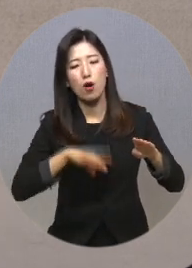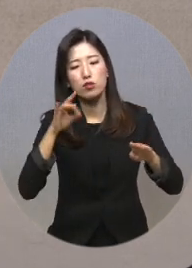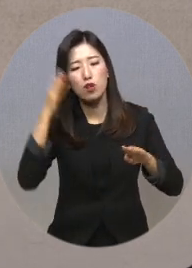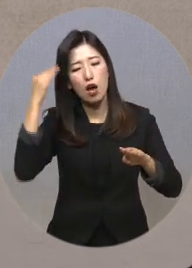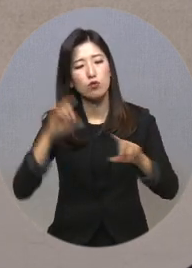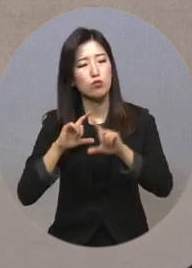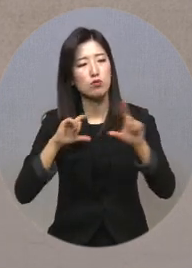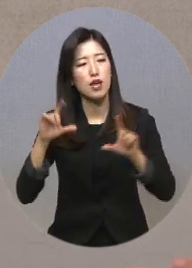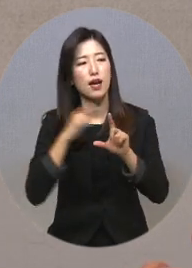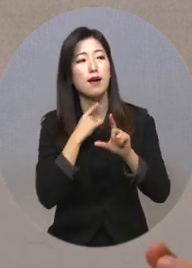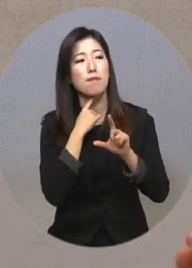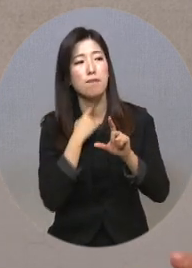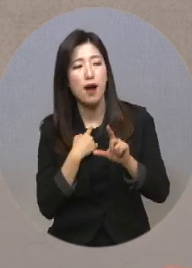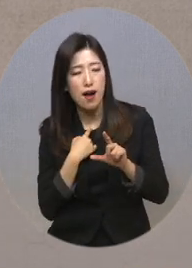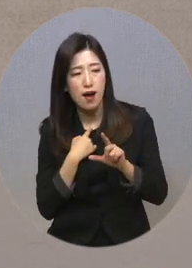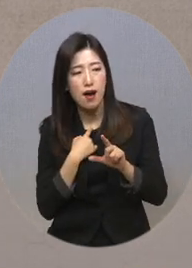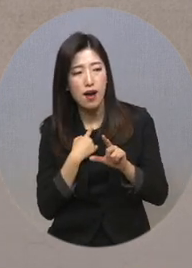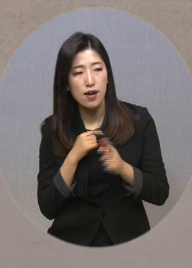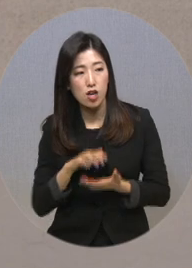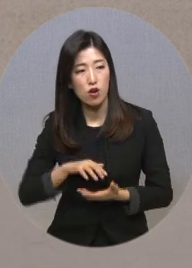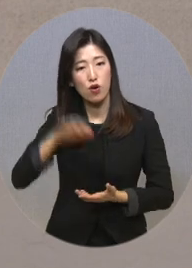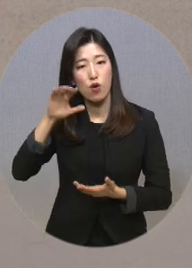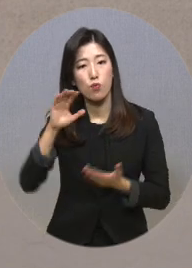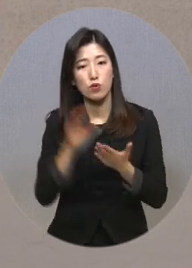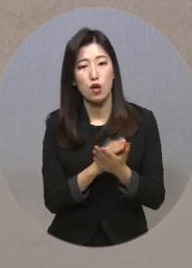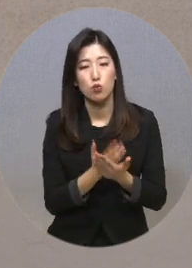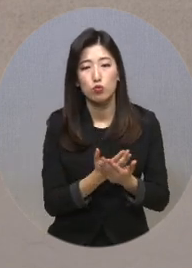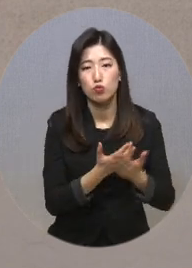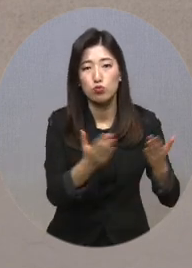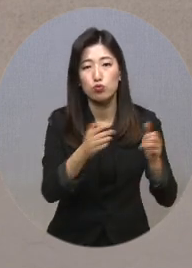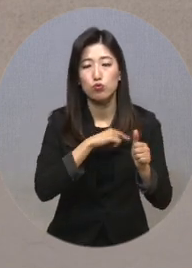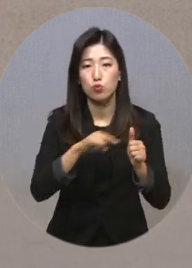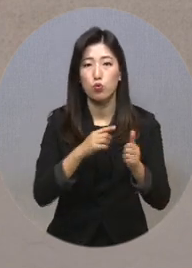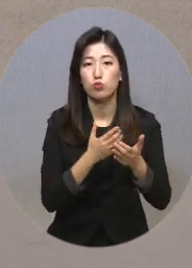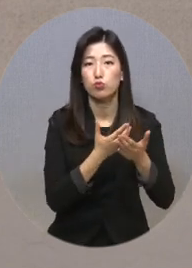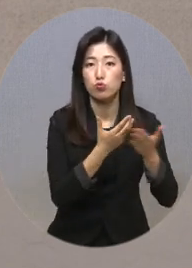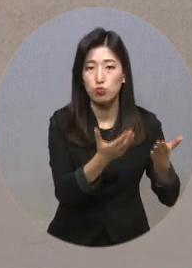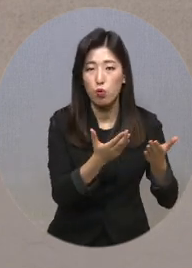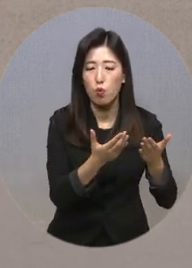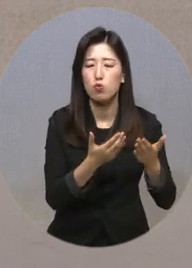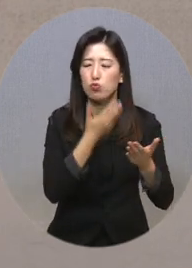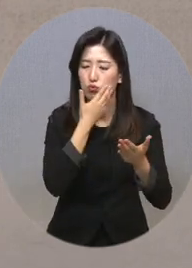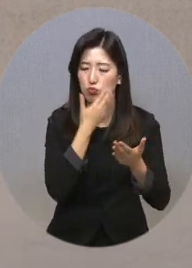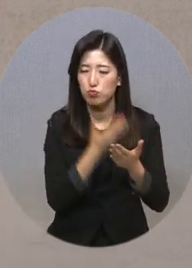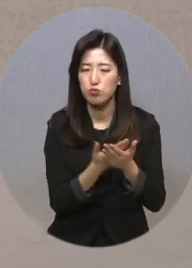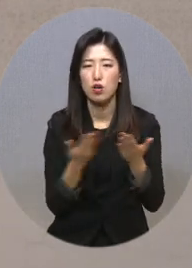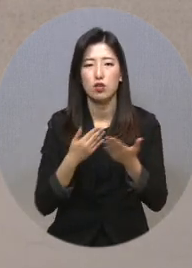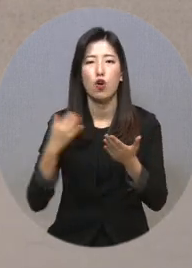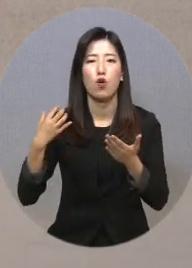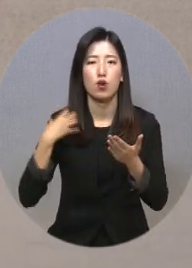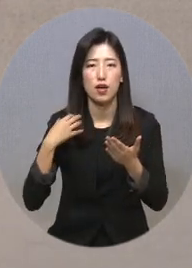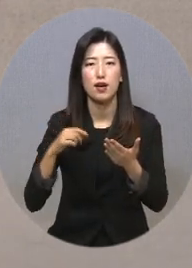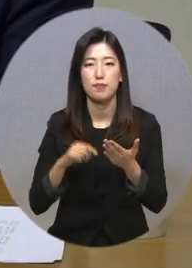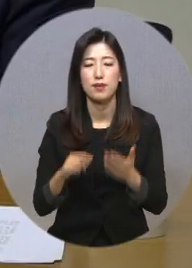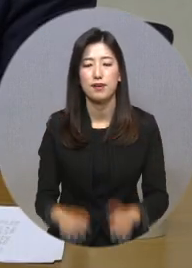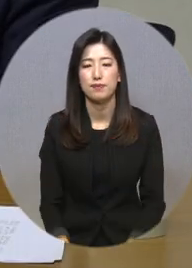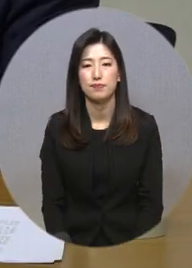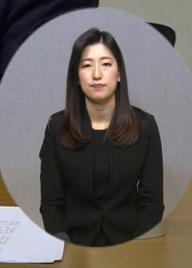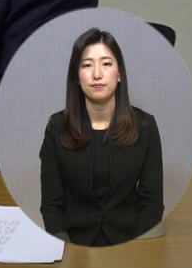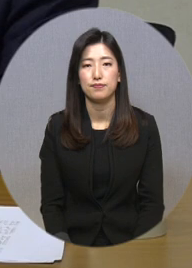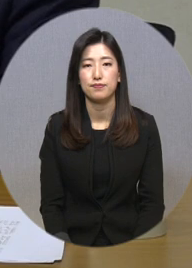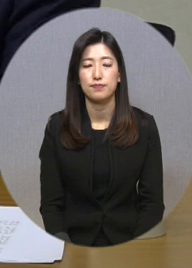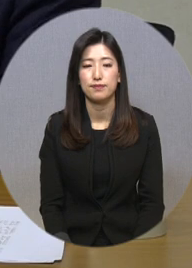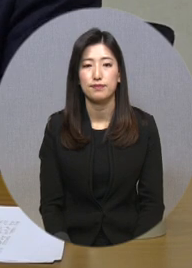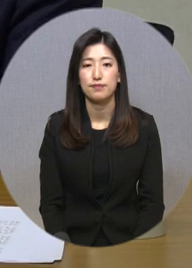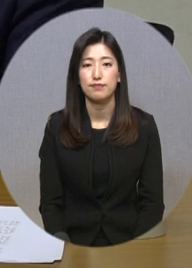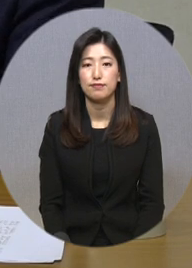대한 인식을 교육시키는 데 중요한 자원으로 저는 생각하고 있습니다.